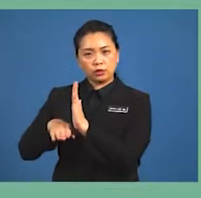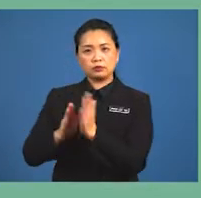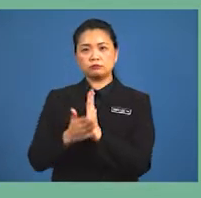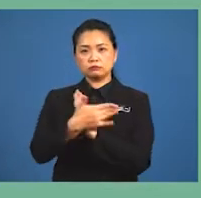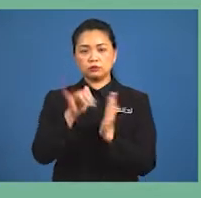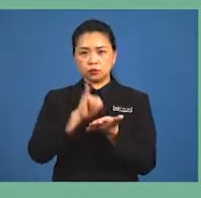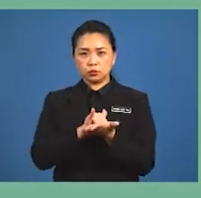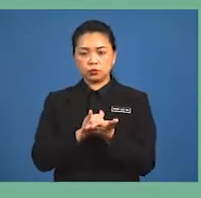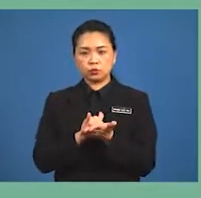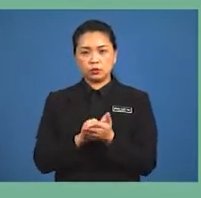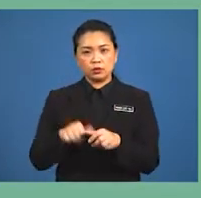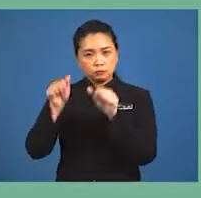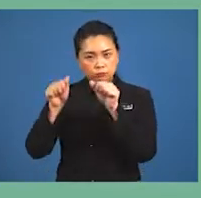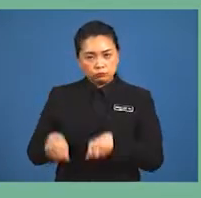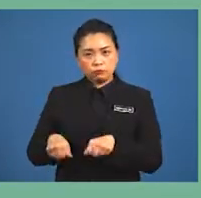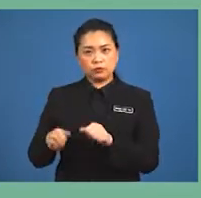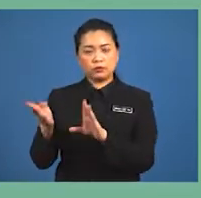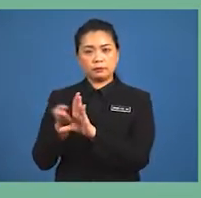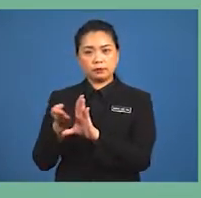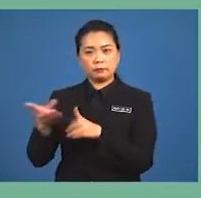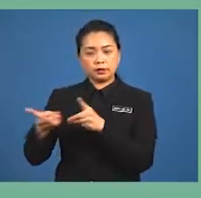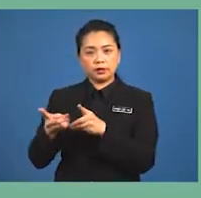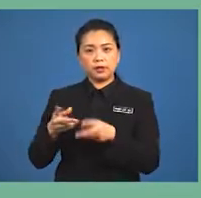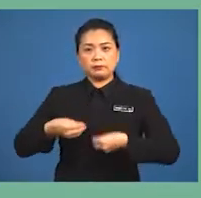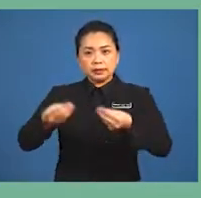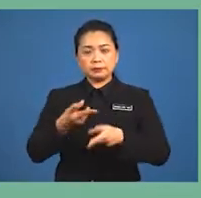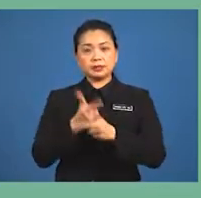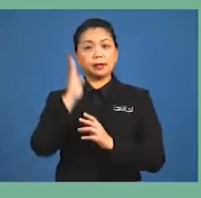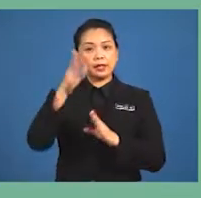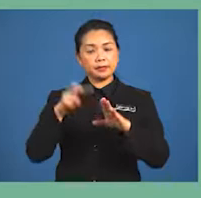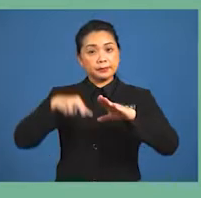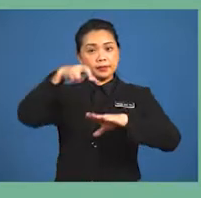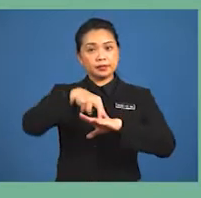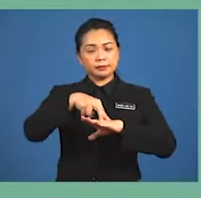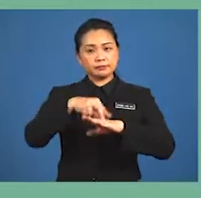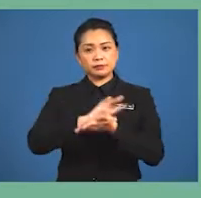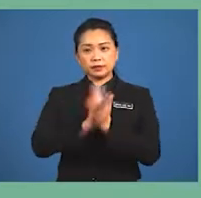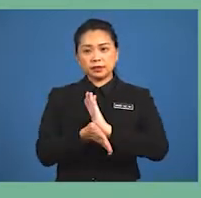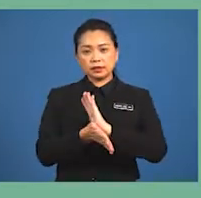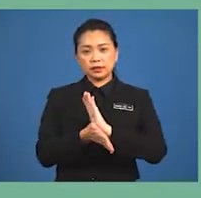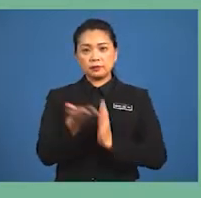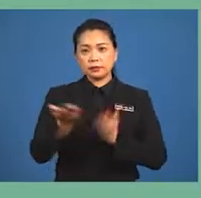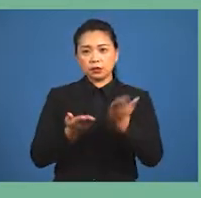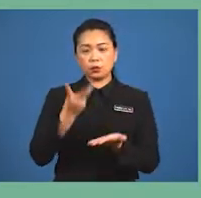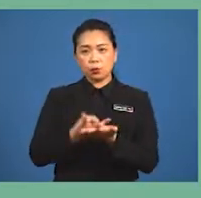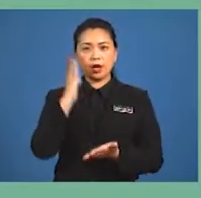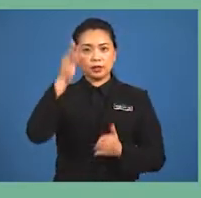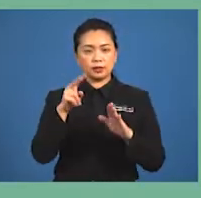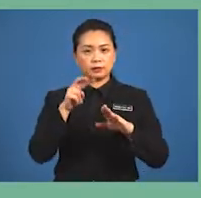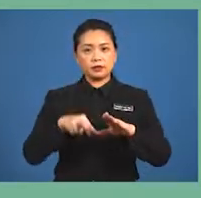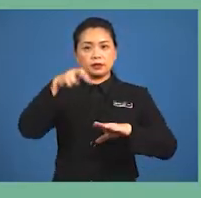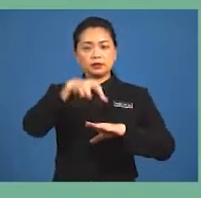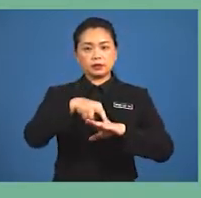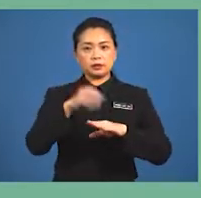Oleh itu, keupayaan bank perdagangan memberi pinjaman akan meningkat. Maka penawaran wang akan meningkat